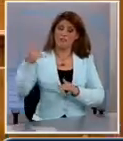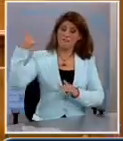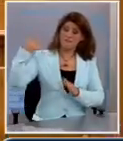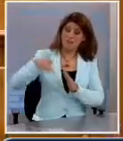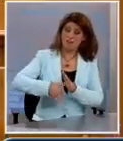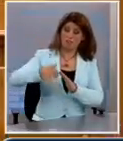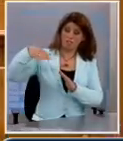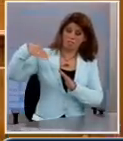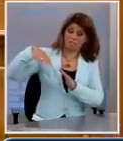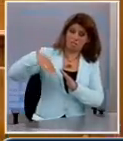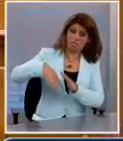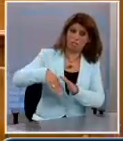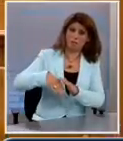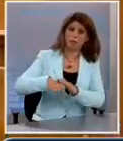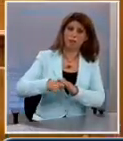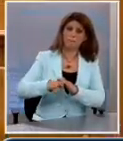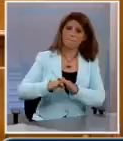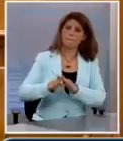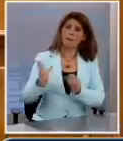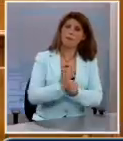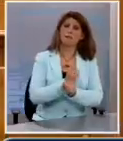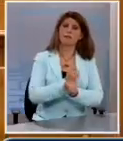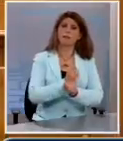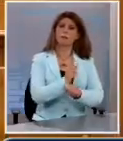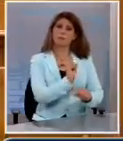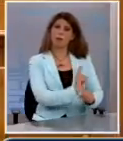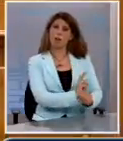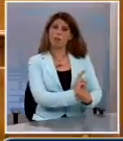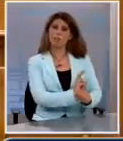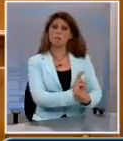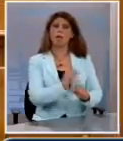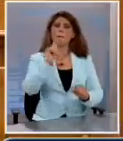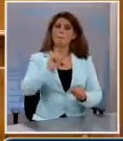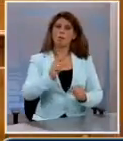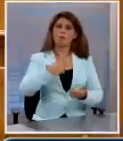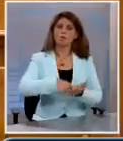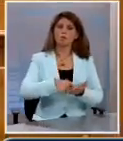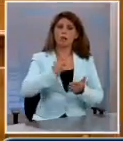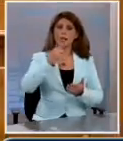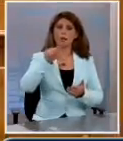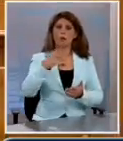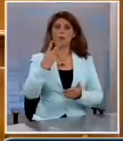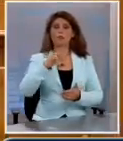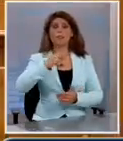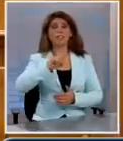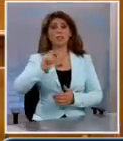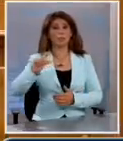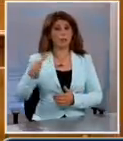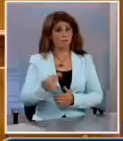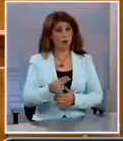ύφεση. Πετύχαμε πρωτογενή πλεονάσματα, μειώσαμε τους φόρους συνολικά κατά 1,2 δισεκατομμύρια